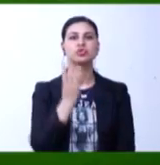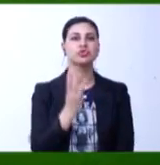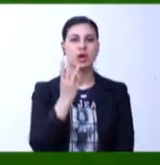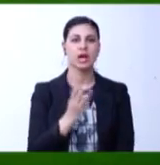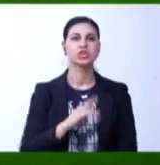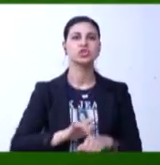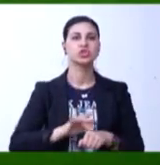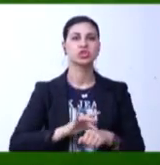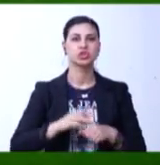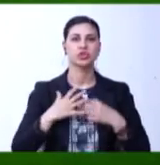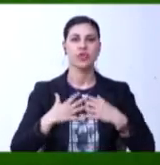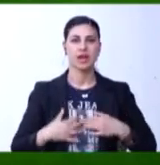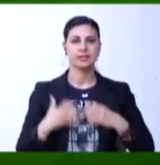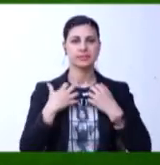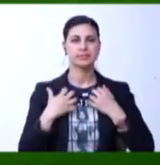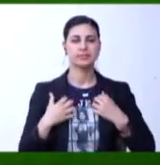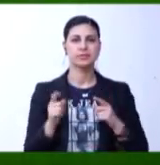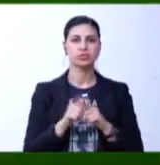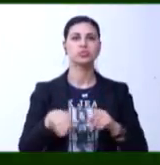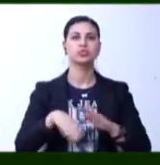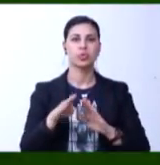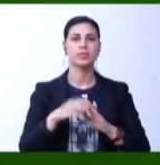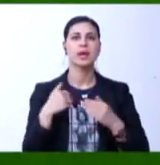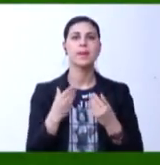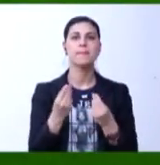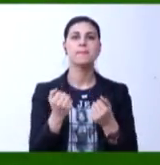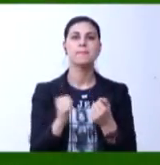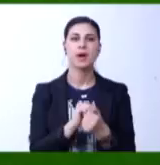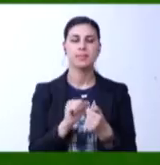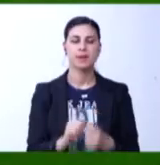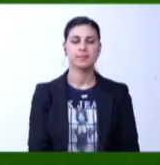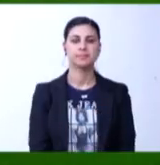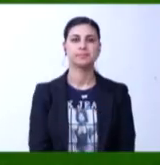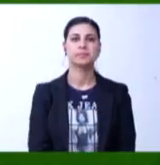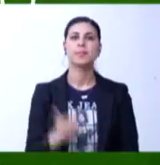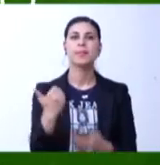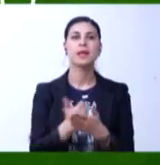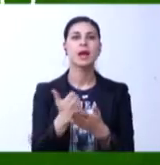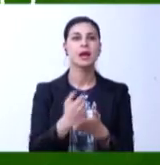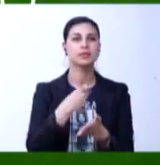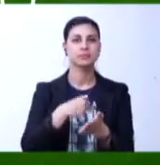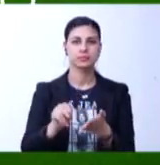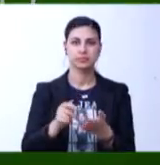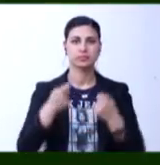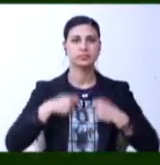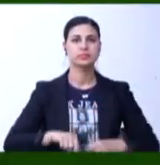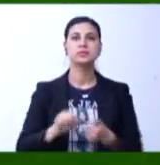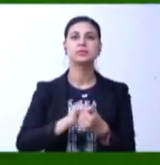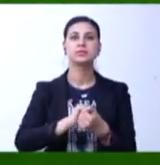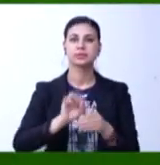სამოსი შიშველტანზე. ატარეთ ბამბის საცვლები. არ ჩაიცოთ ახალშეძენილი ტანსაცმელი